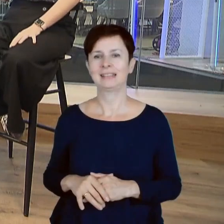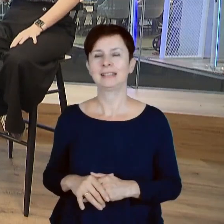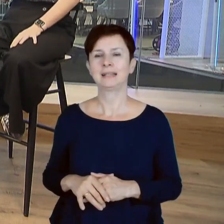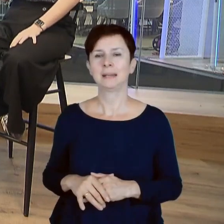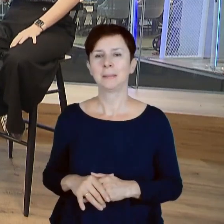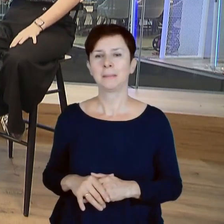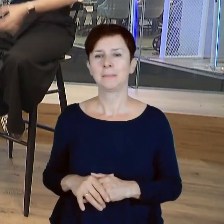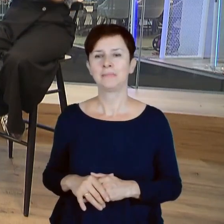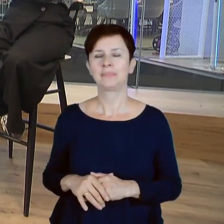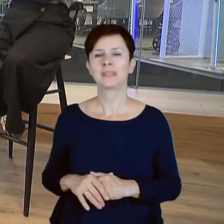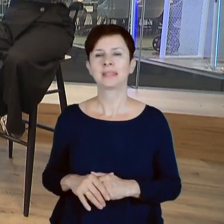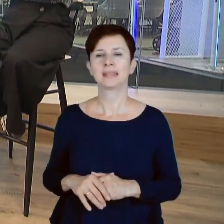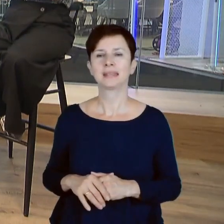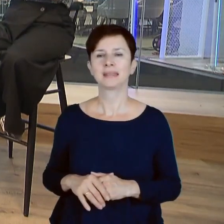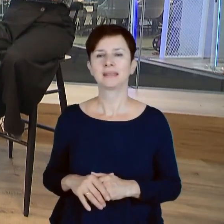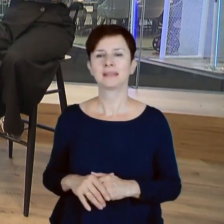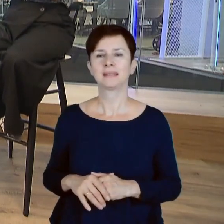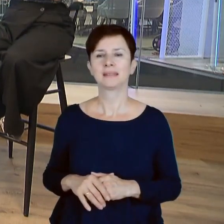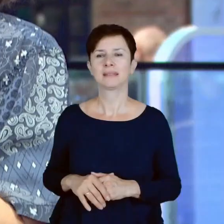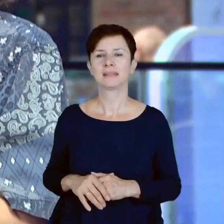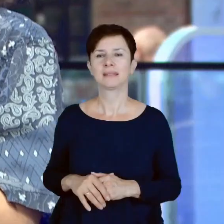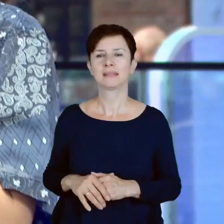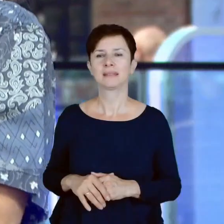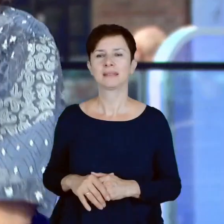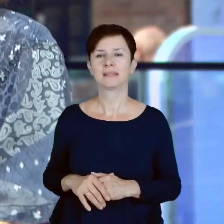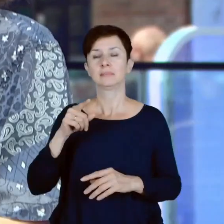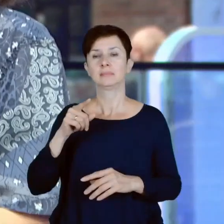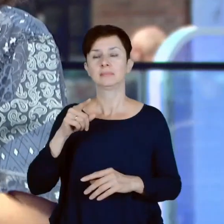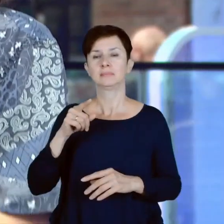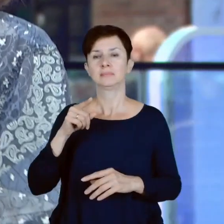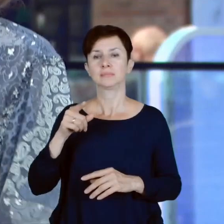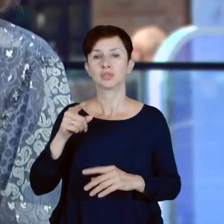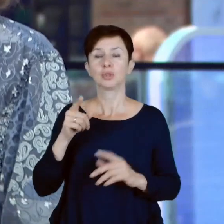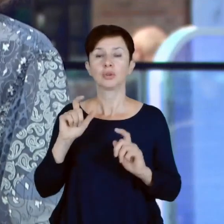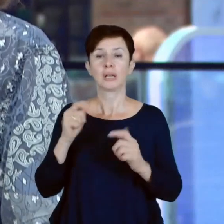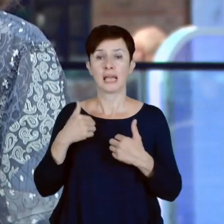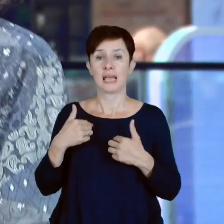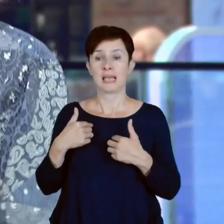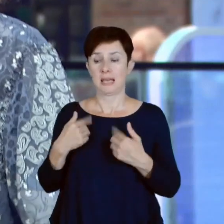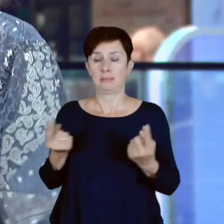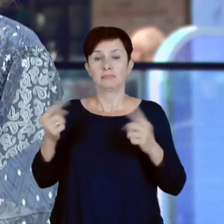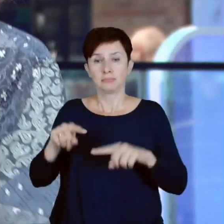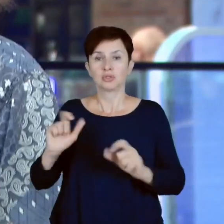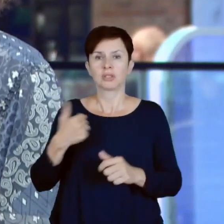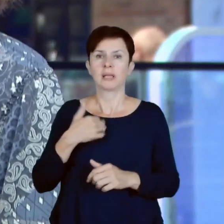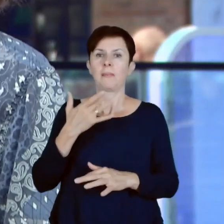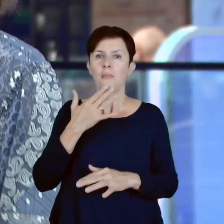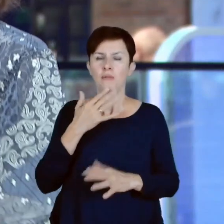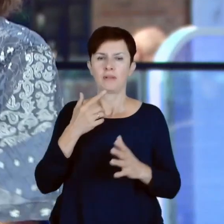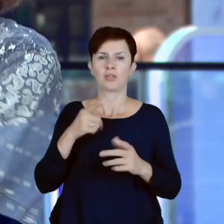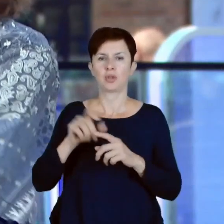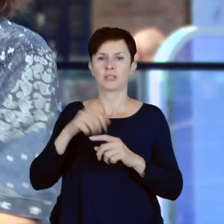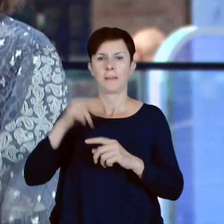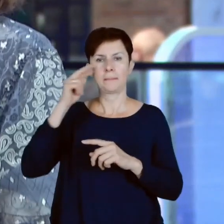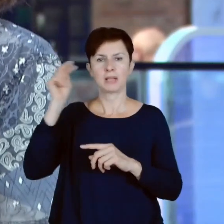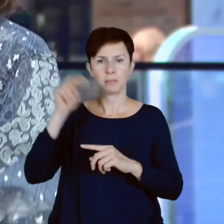technologii. To jest w ogóle nieoczywiste, to znaczy to, z czym ja przychodzę i o czym mówię coraz częściej, to jest perspektywa tego, że młode osoby